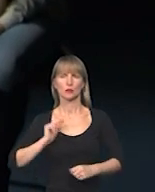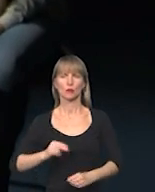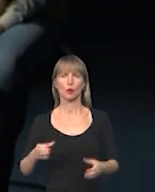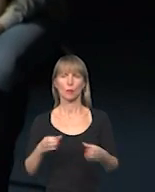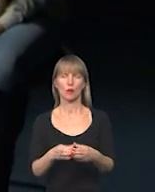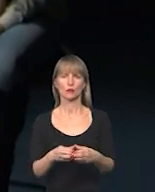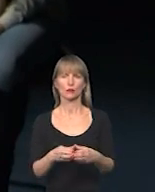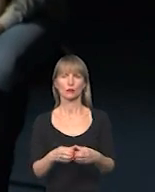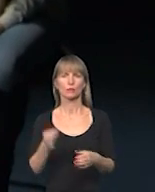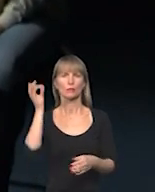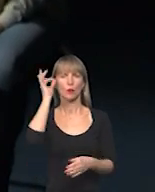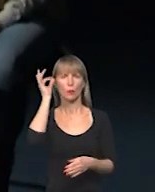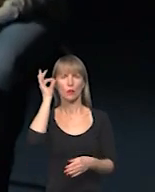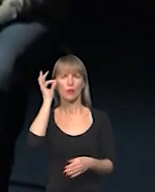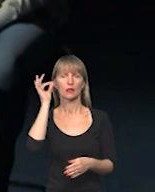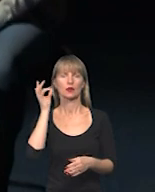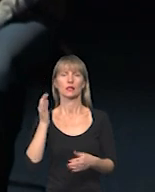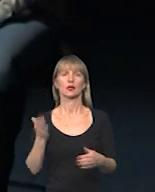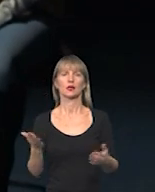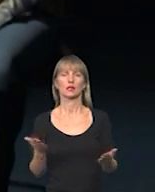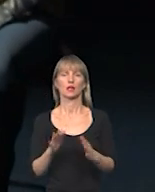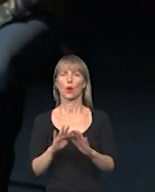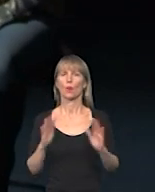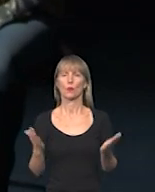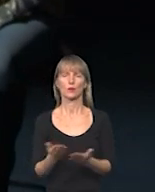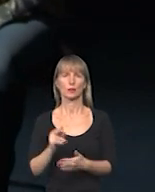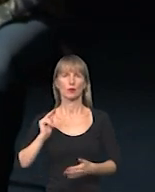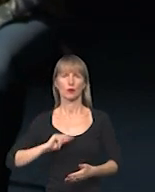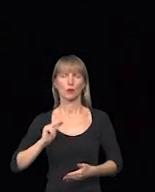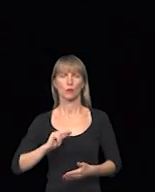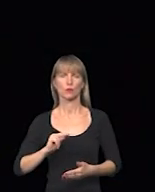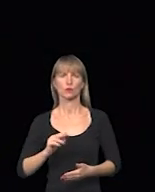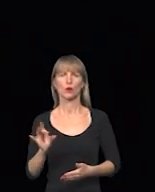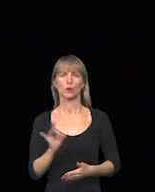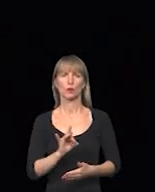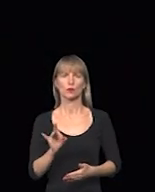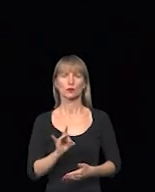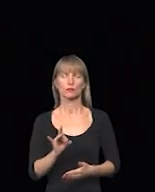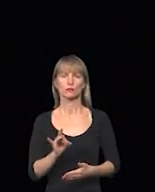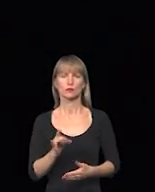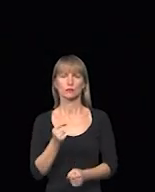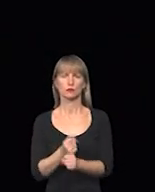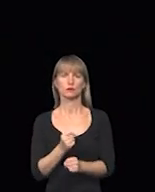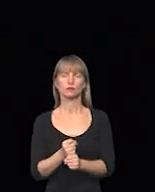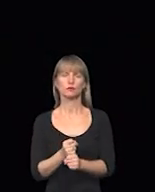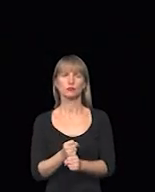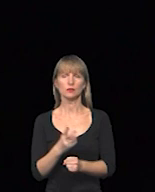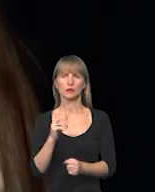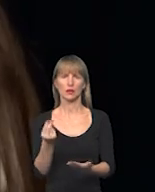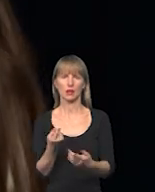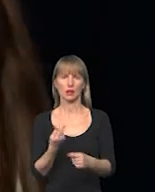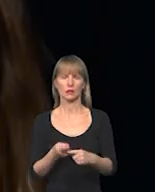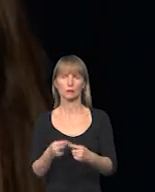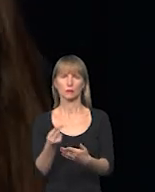Пам'ятаєте, який об'єм роботи, який розмір зробленого з малюнку. Так,